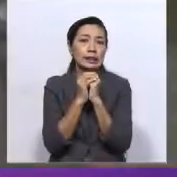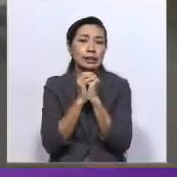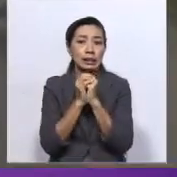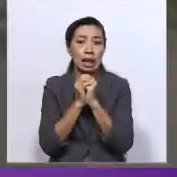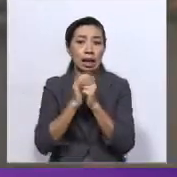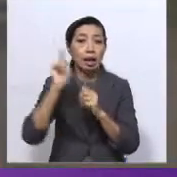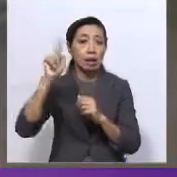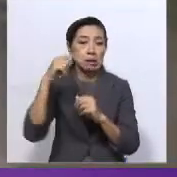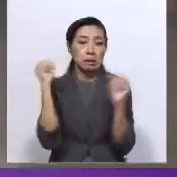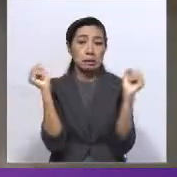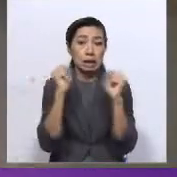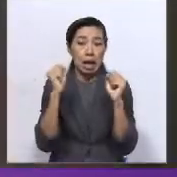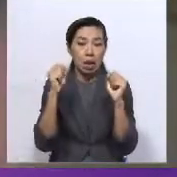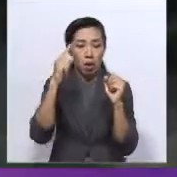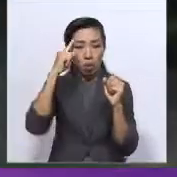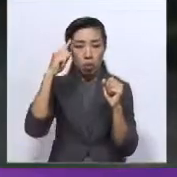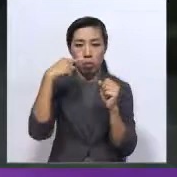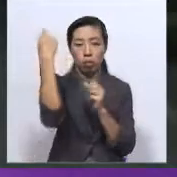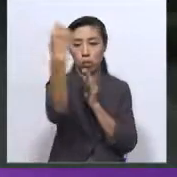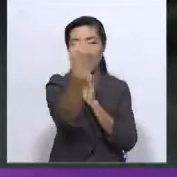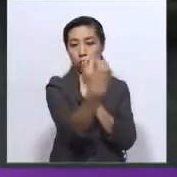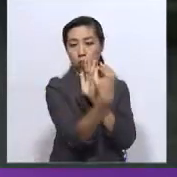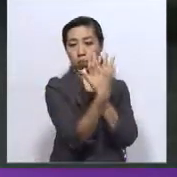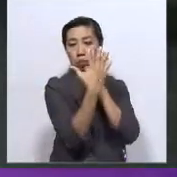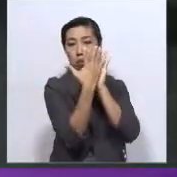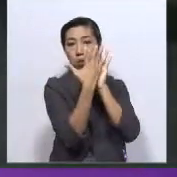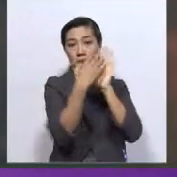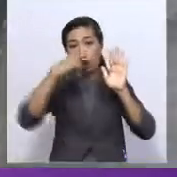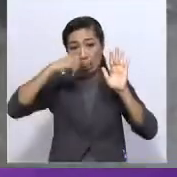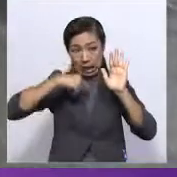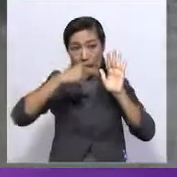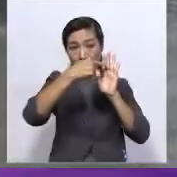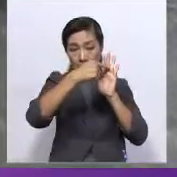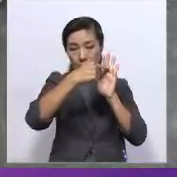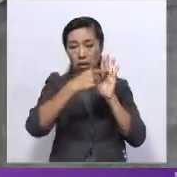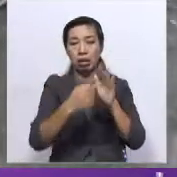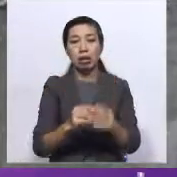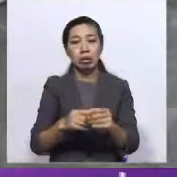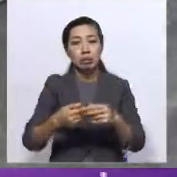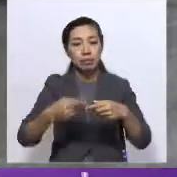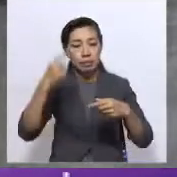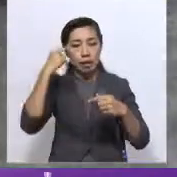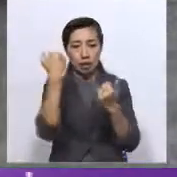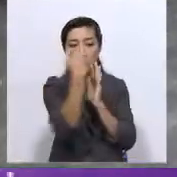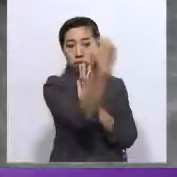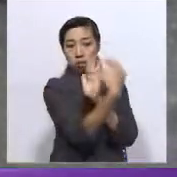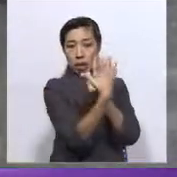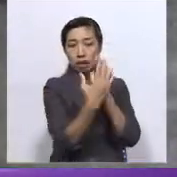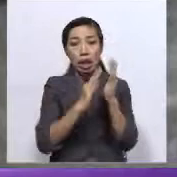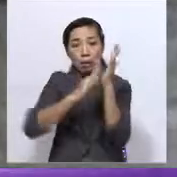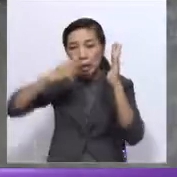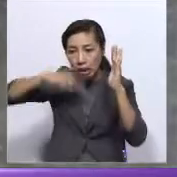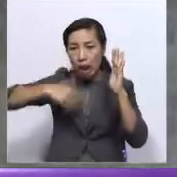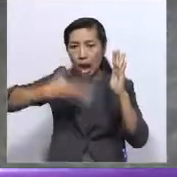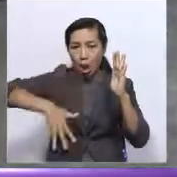ลังค่อนข้างแรงจากประเทศจีนได้แผ่ลงมาปกคลุมถึงภาคตะวันออกเฉียงเหนือของประเทศไทยและทะเลจีนใต้แล้วในขณะที่ประ